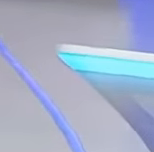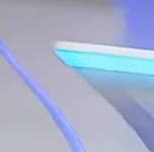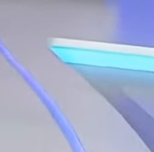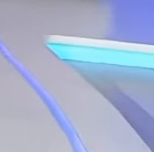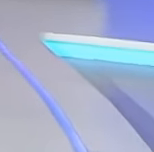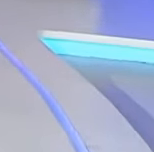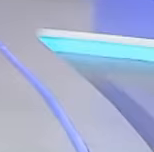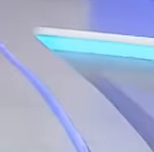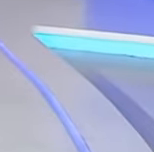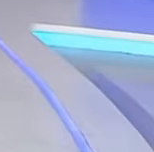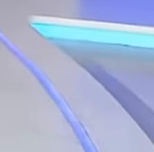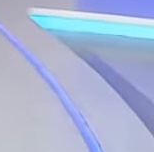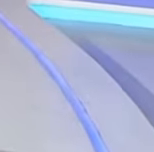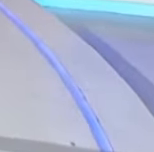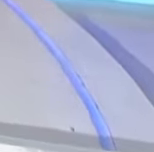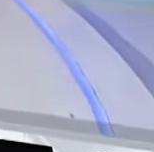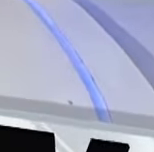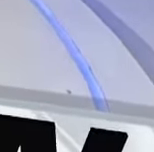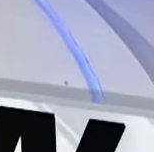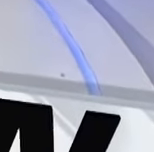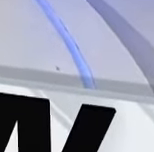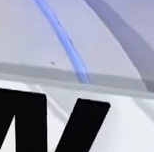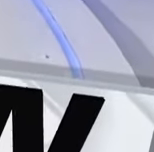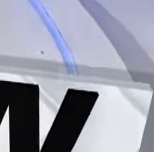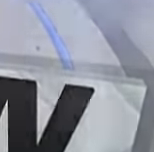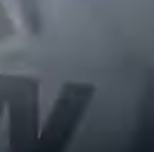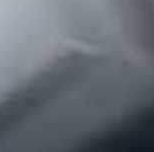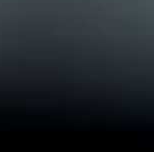sa pagbabalik ng 24 oras.